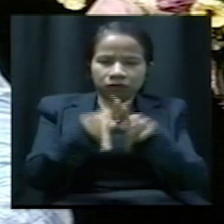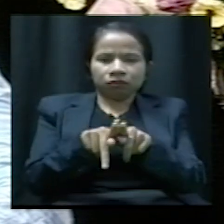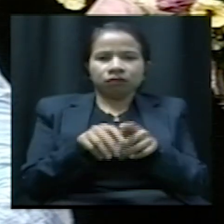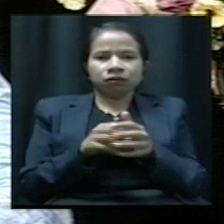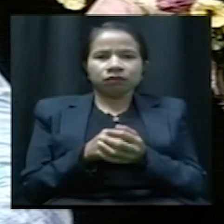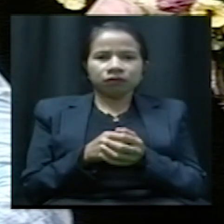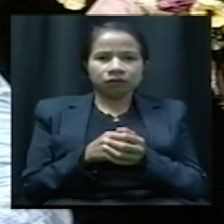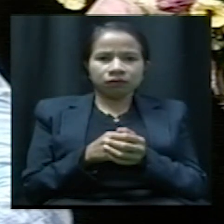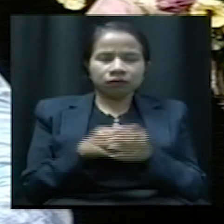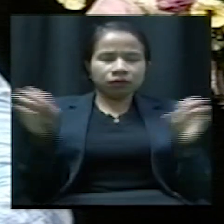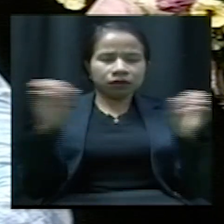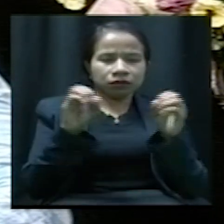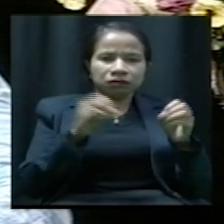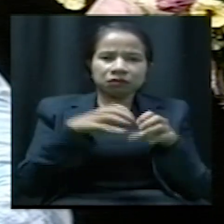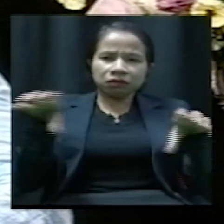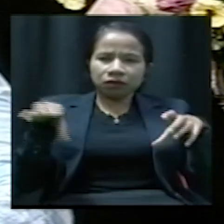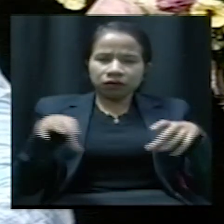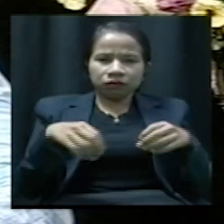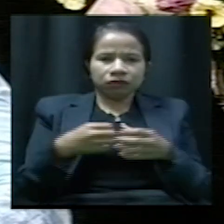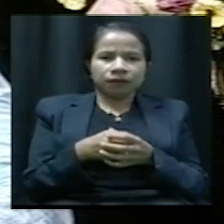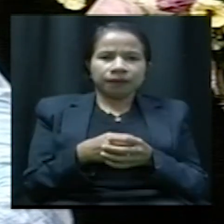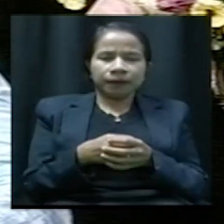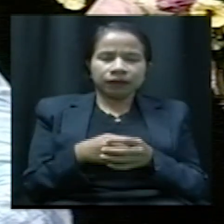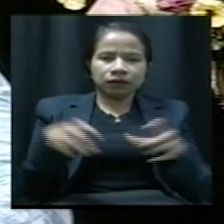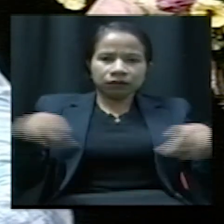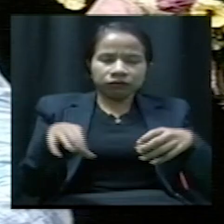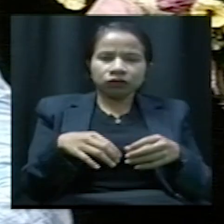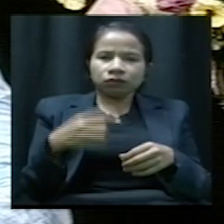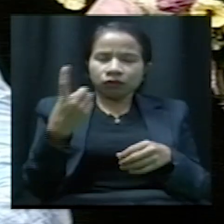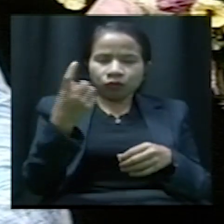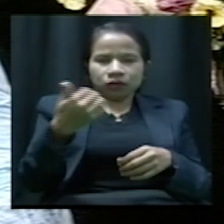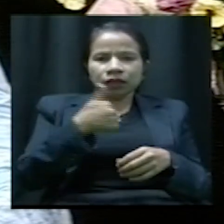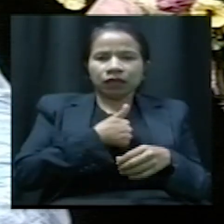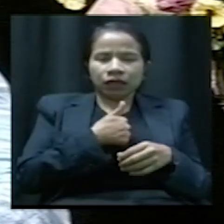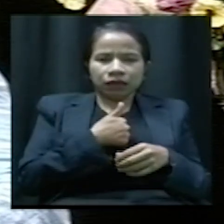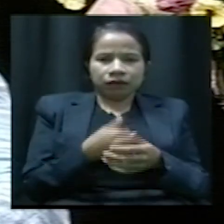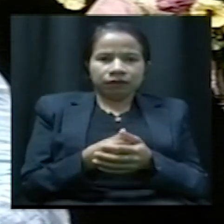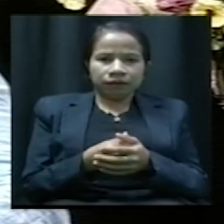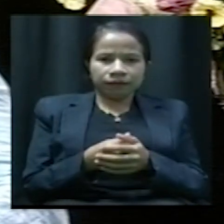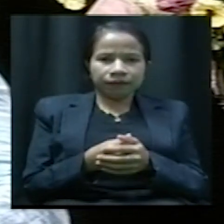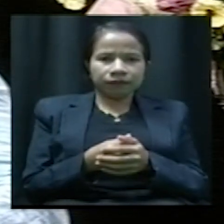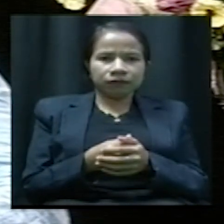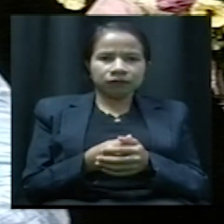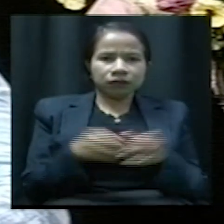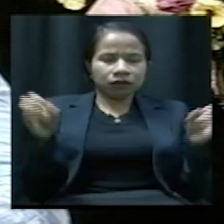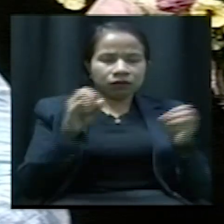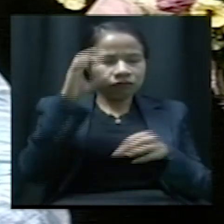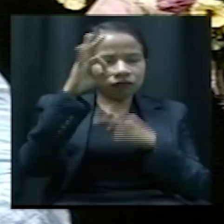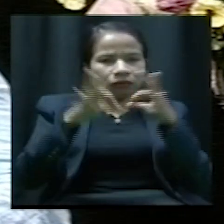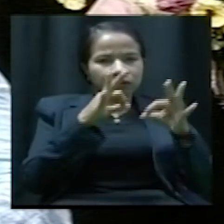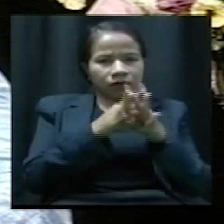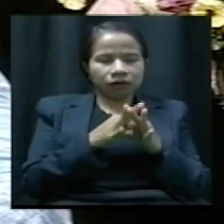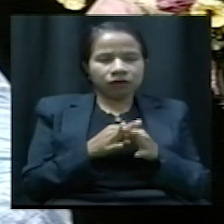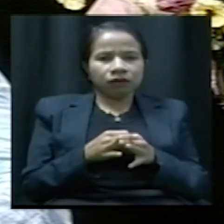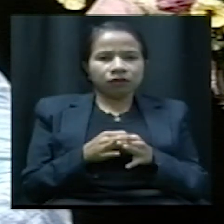ba funsaun publiku mesira sibisu ba sira ne rasik tamba tamba dala rumah rajaun balu musta sira ne konesan rasik sira la dun fiaran para tu